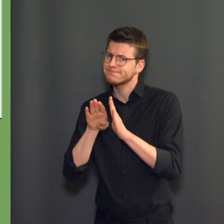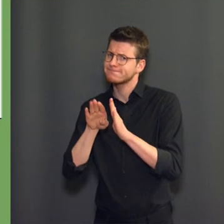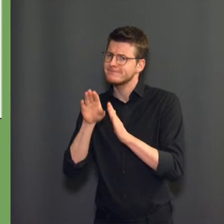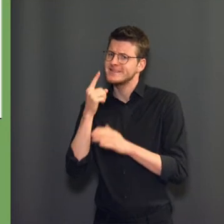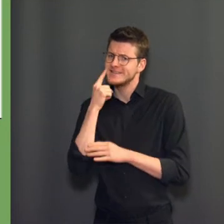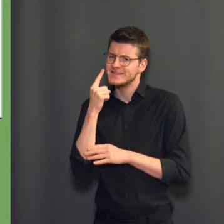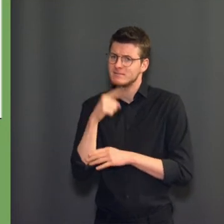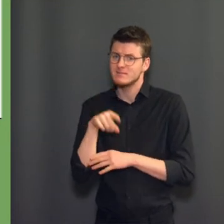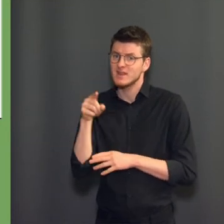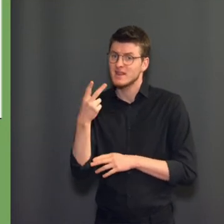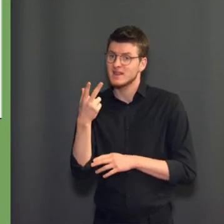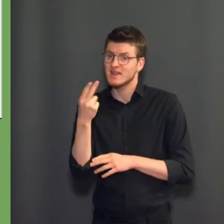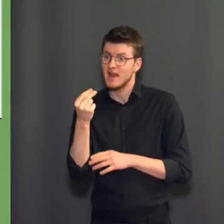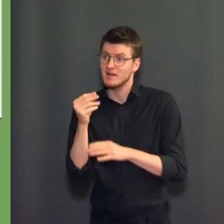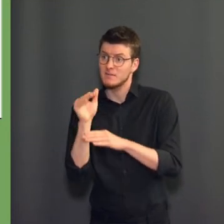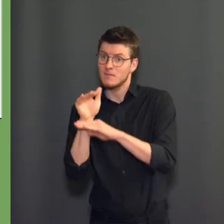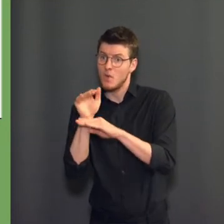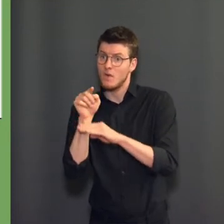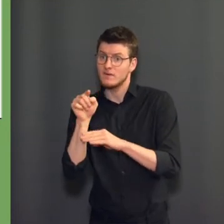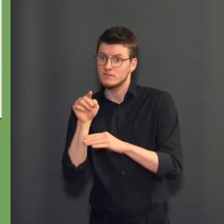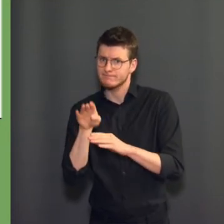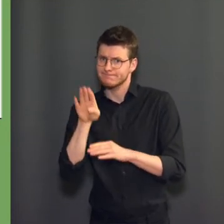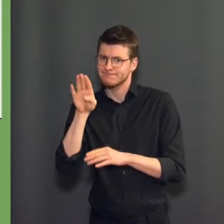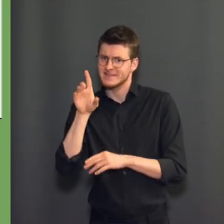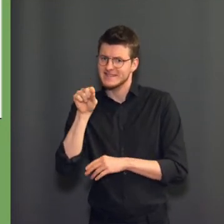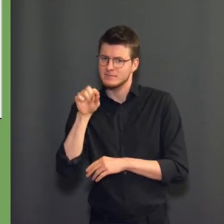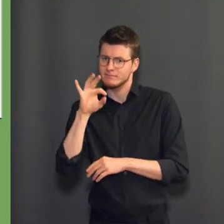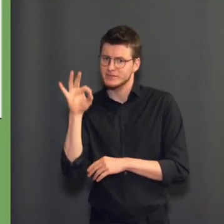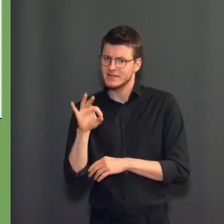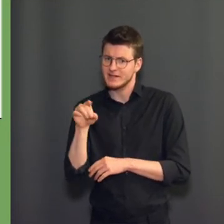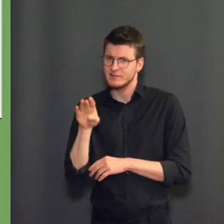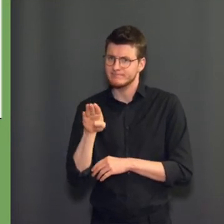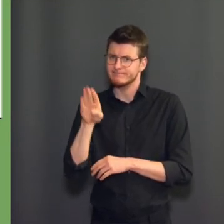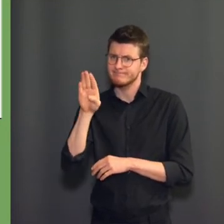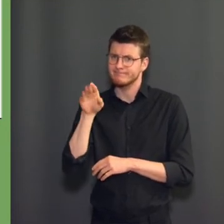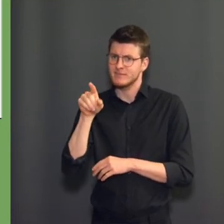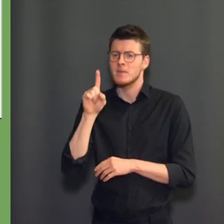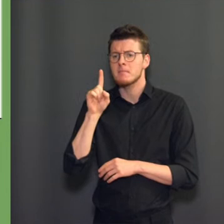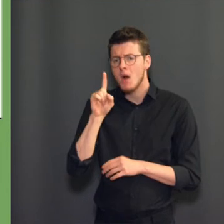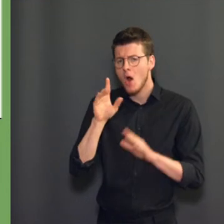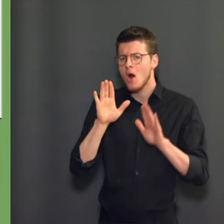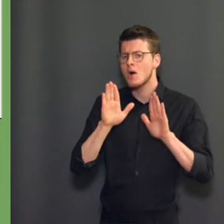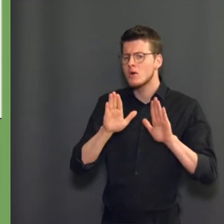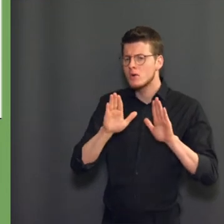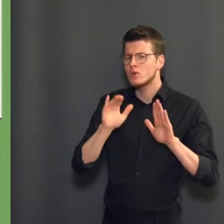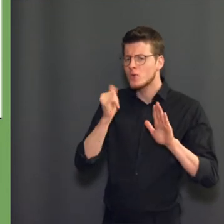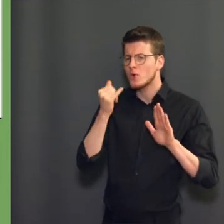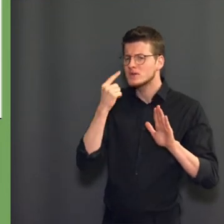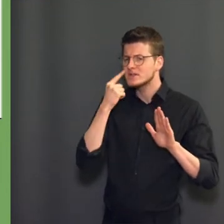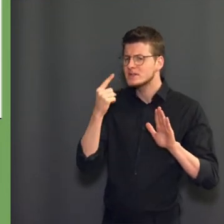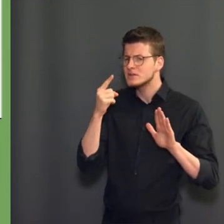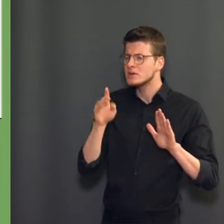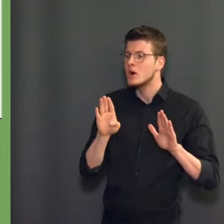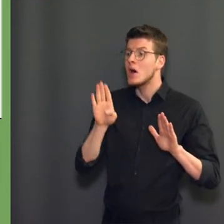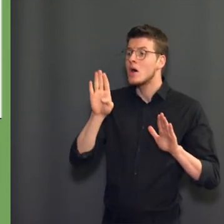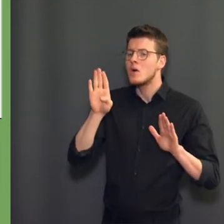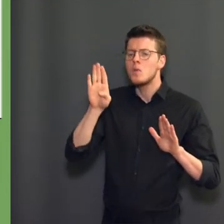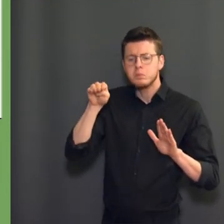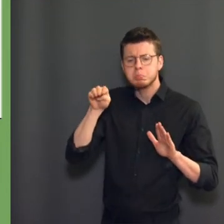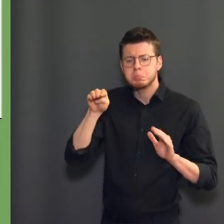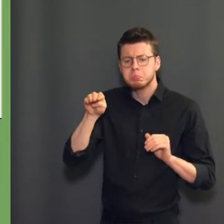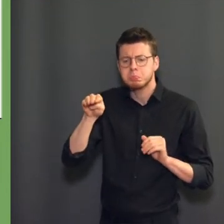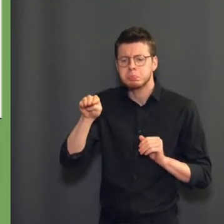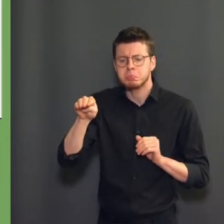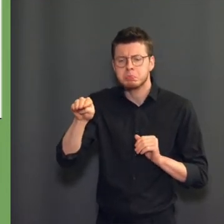bij de 80-plussers. Maar ook hier lijken de cijfers af te vlakken. In